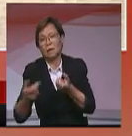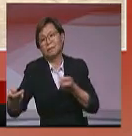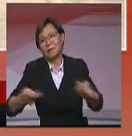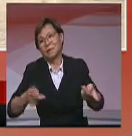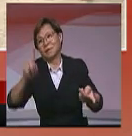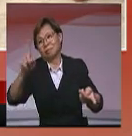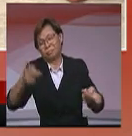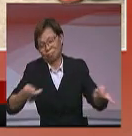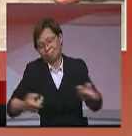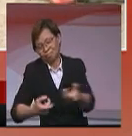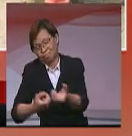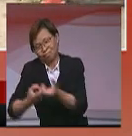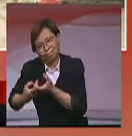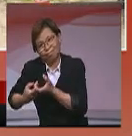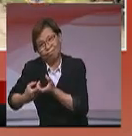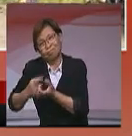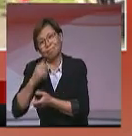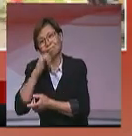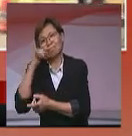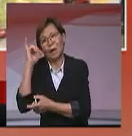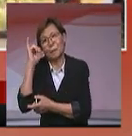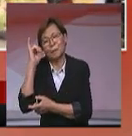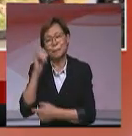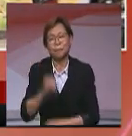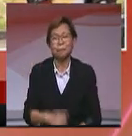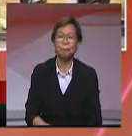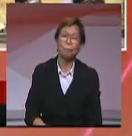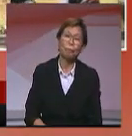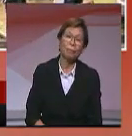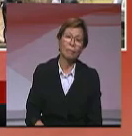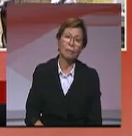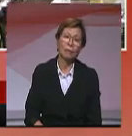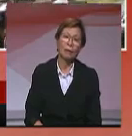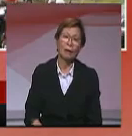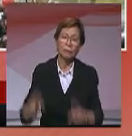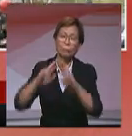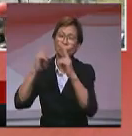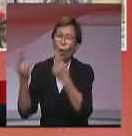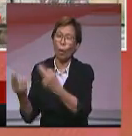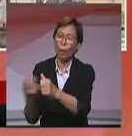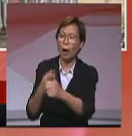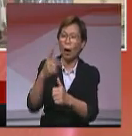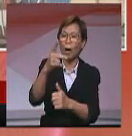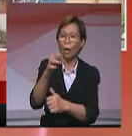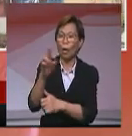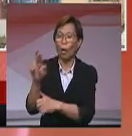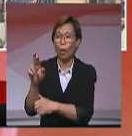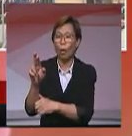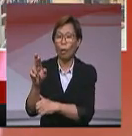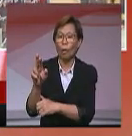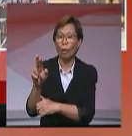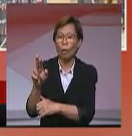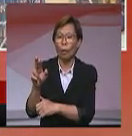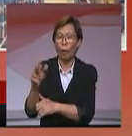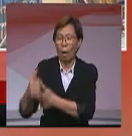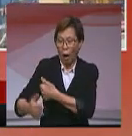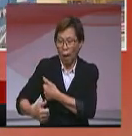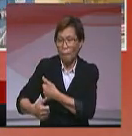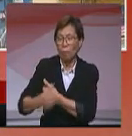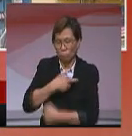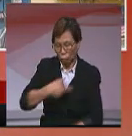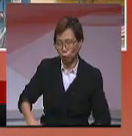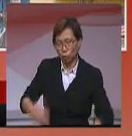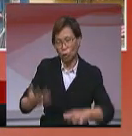darat. Daripada jumlah itu, Regimen Pertama Kor Armor Diraja telah